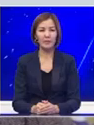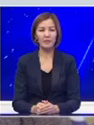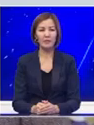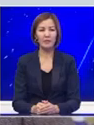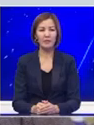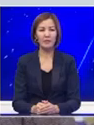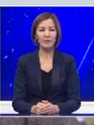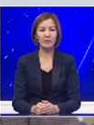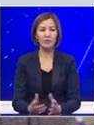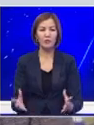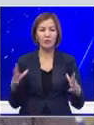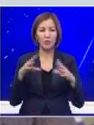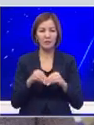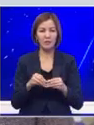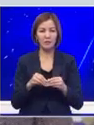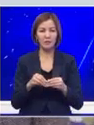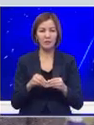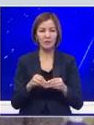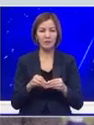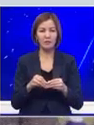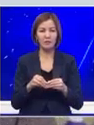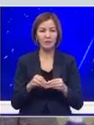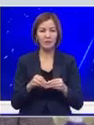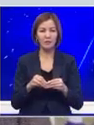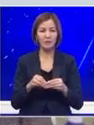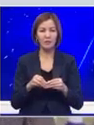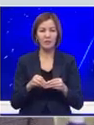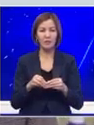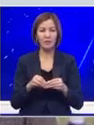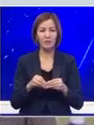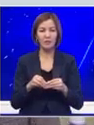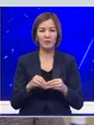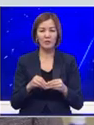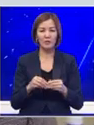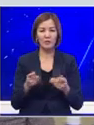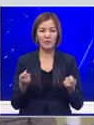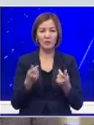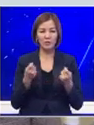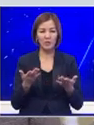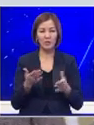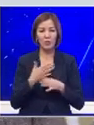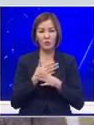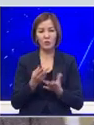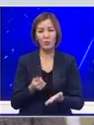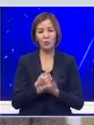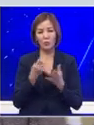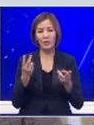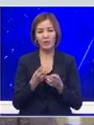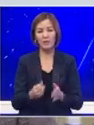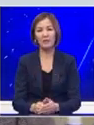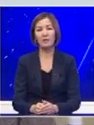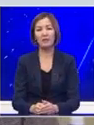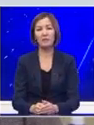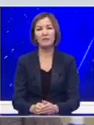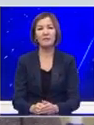соны ұштастырып, енді тек кішкене бір құзырлы органдардың алдын кішкене қолдау болса, ол өте үлкен жетістікке